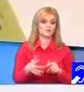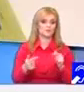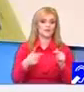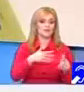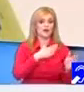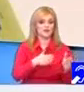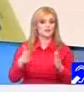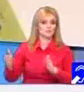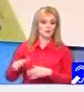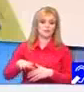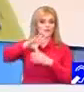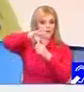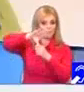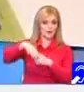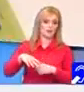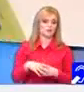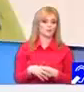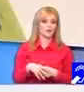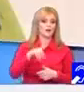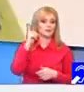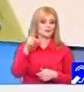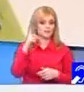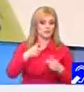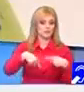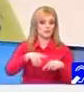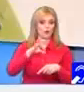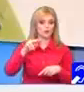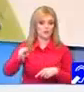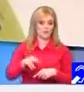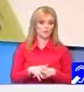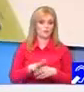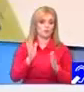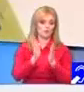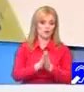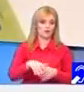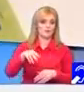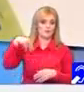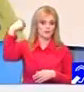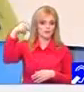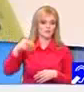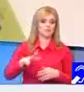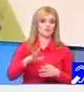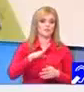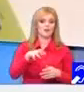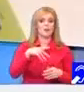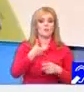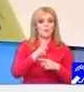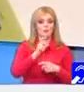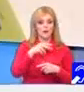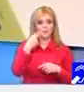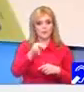ar respecta drapelul Republicii Moldova. Tinerii de la UDIP îl îndeamnă pe șeful statului să convoace mai bine Consiliul de Securitate în